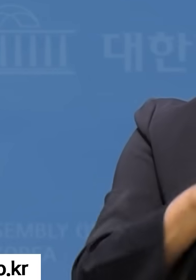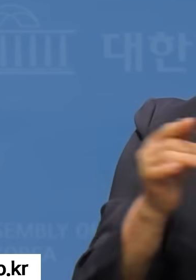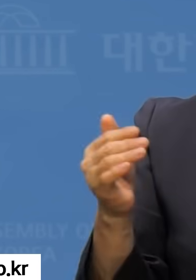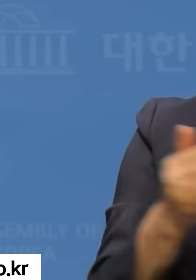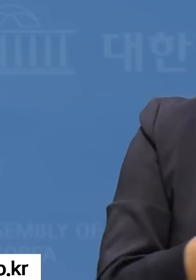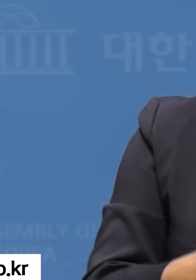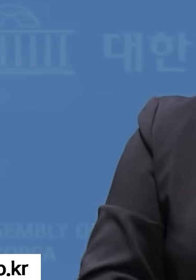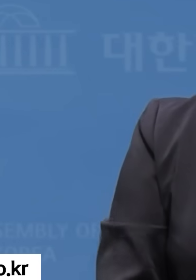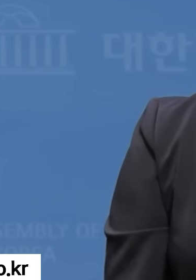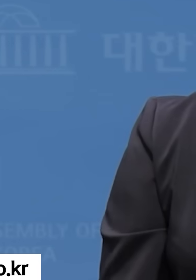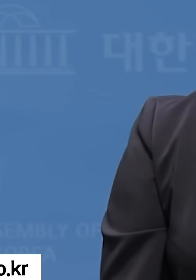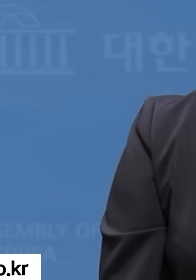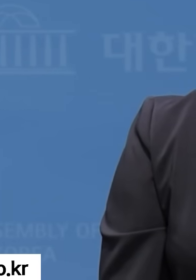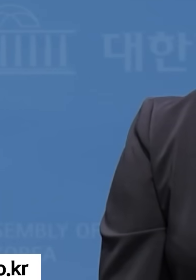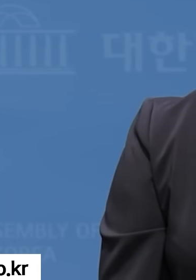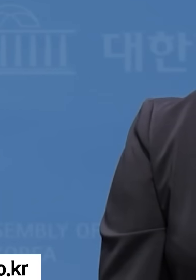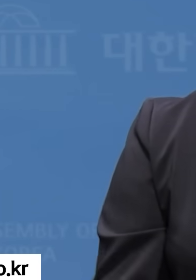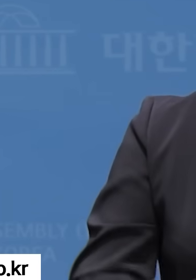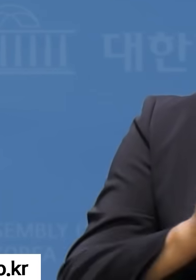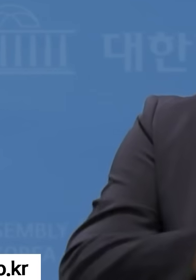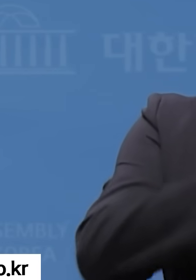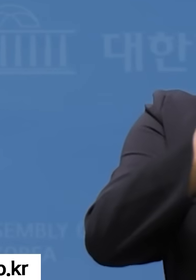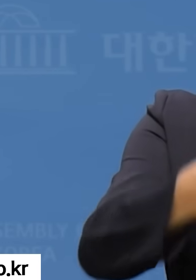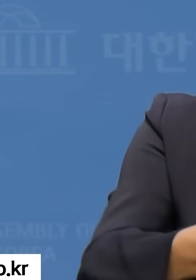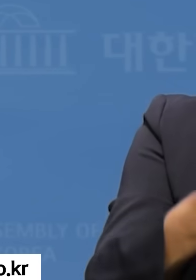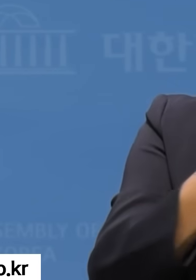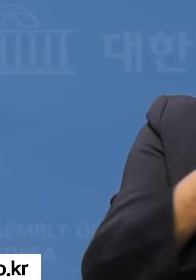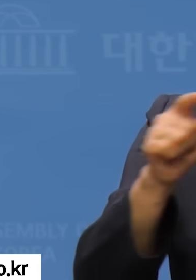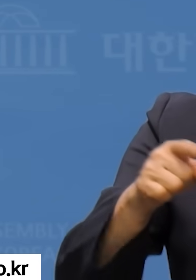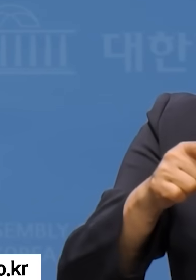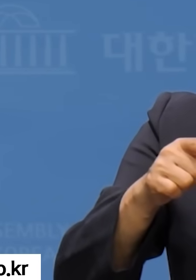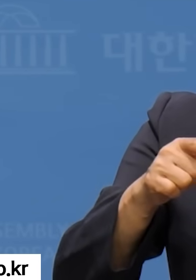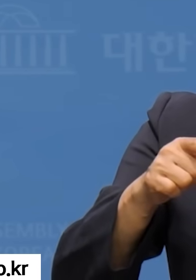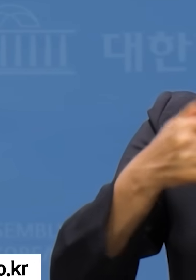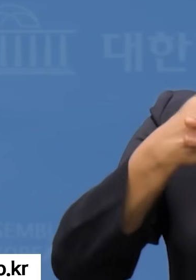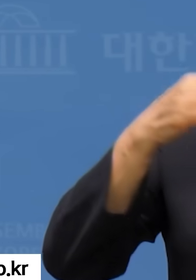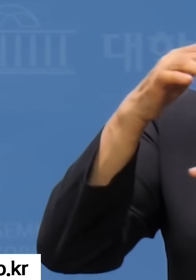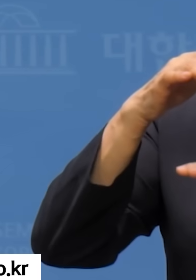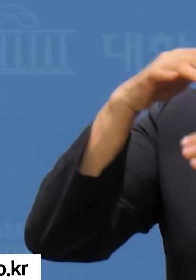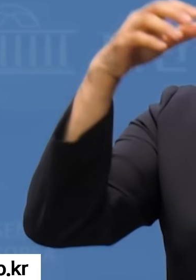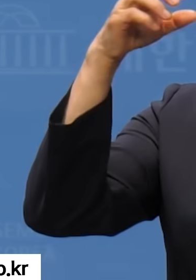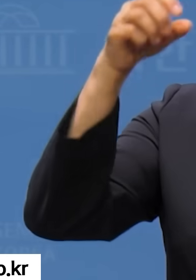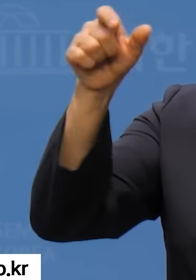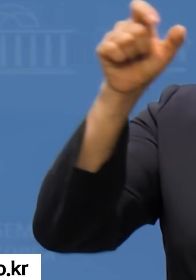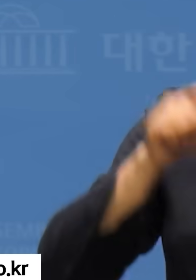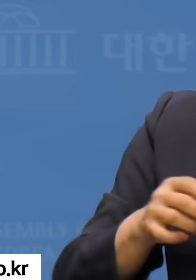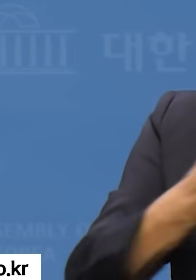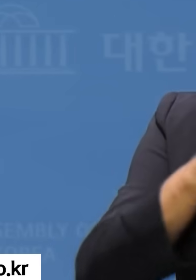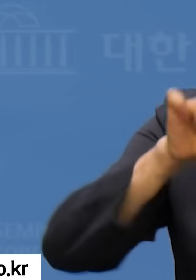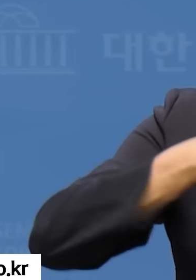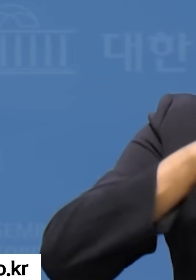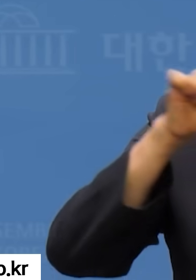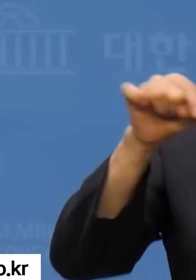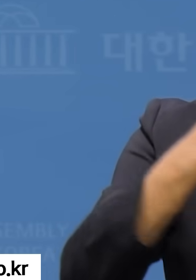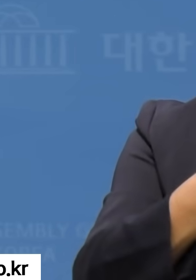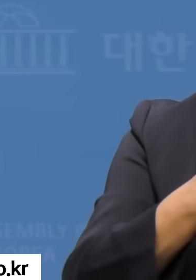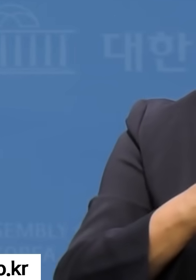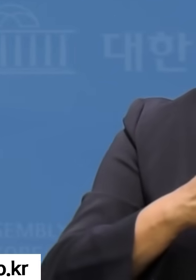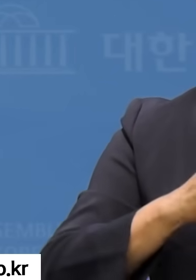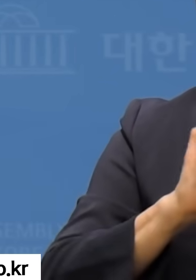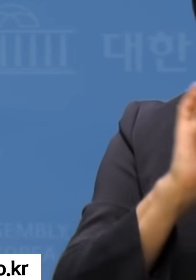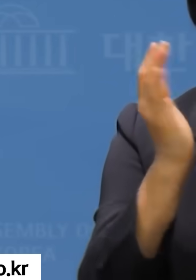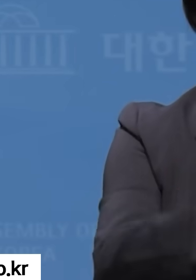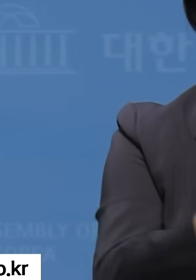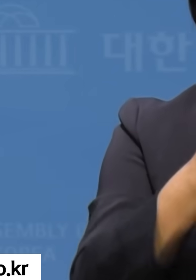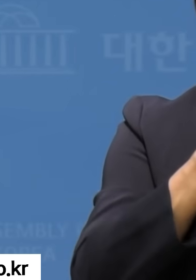발설하였습니다. 전 세계 유일의 세습 독재 정권을 옹호하는 이재명 대표의 망언은 도대체